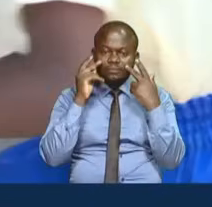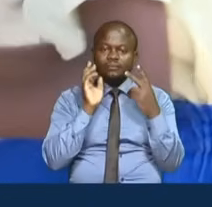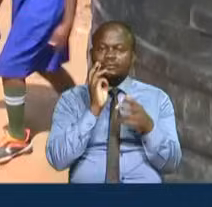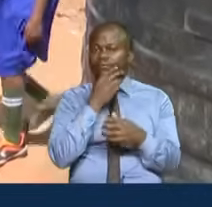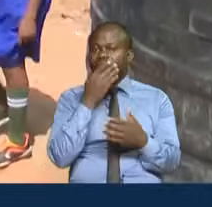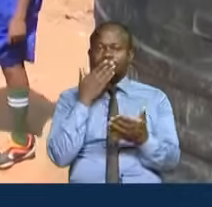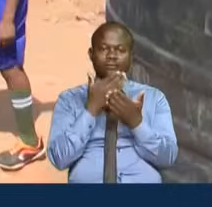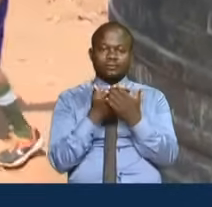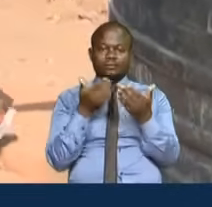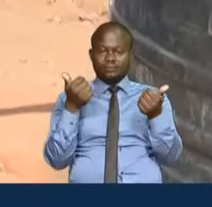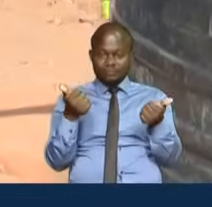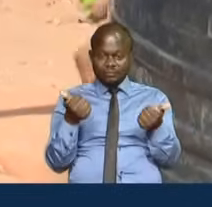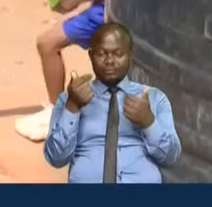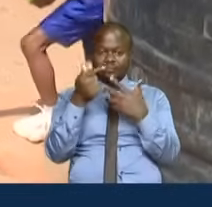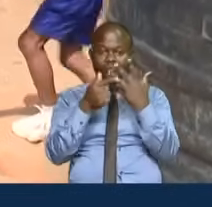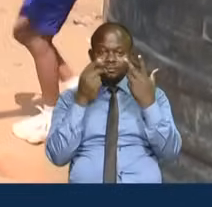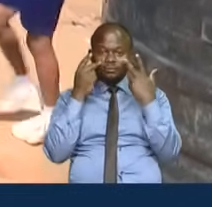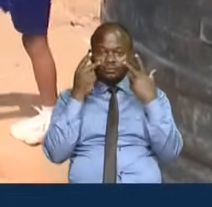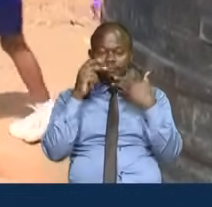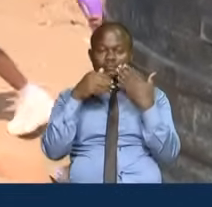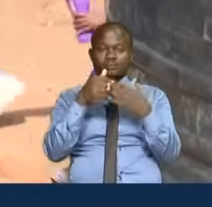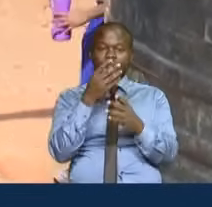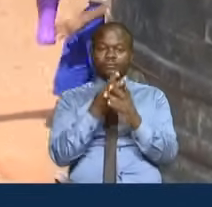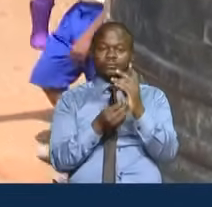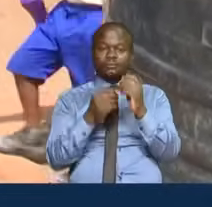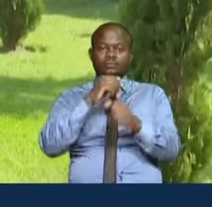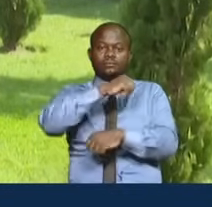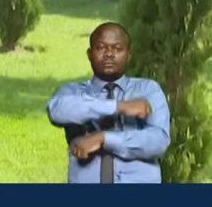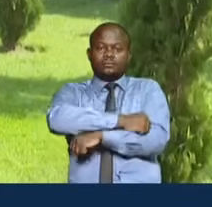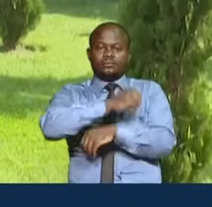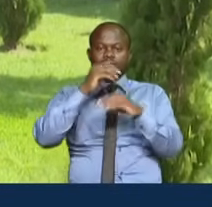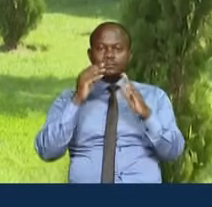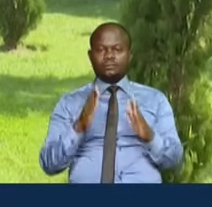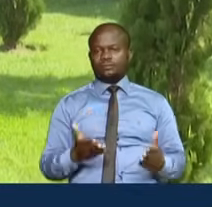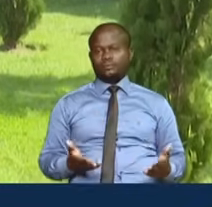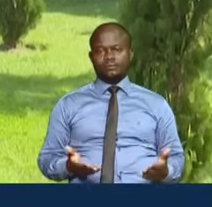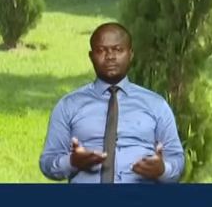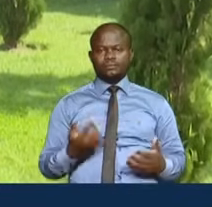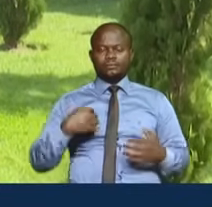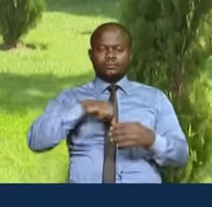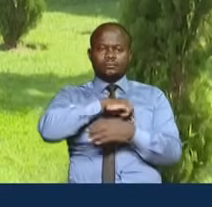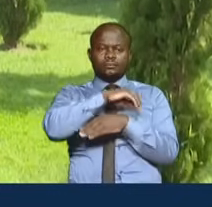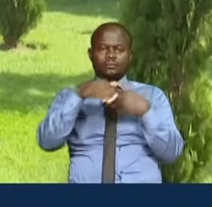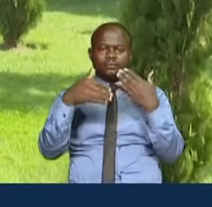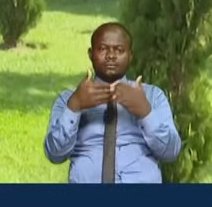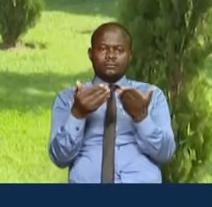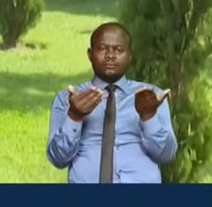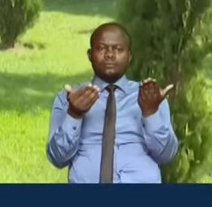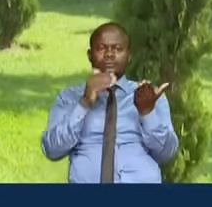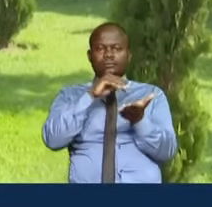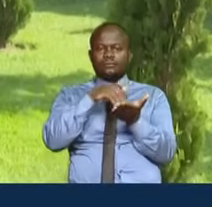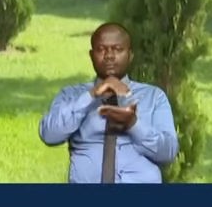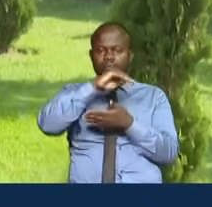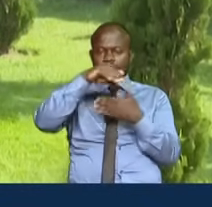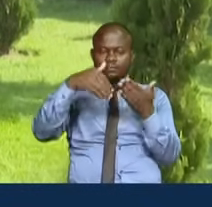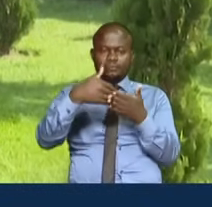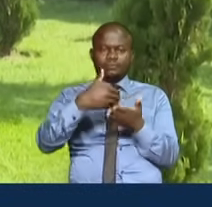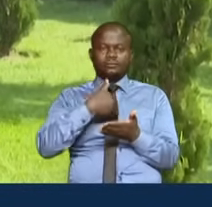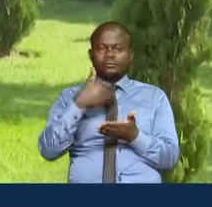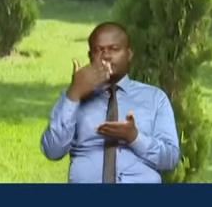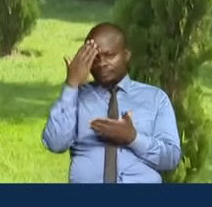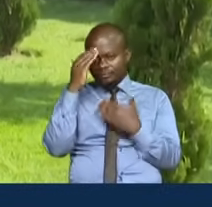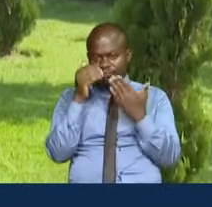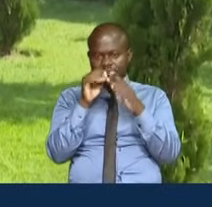yo kunywa meza, ibyo asanga ari igihombo ku banyeshuri. Ntabwo ntekereza ko mu bigo byose bazifite, kuko